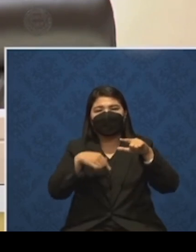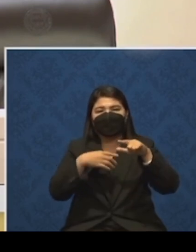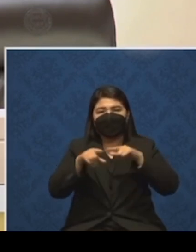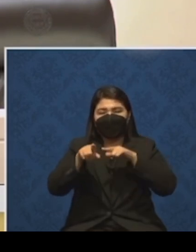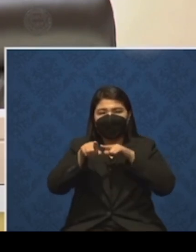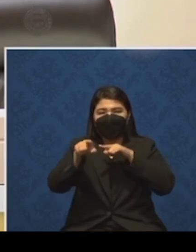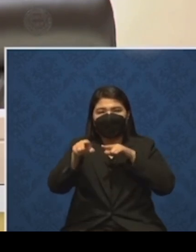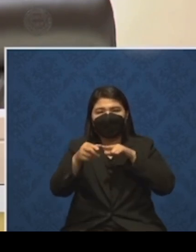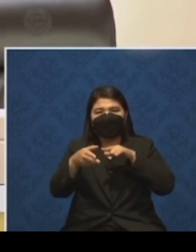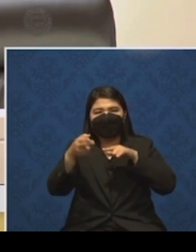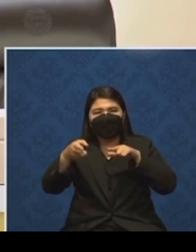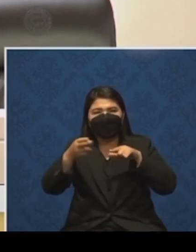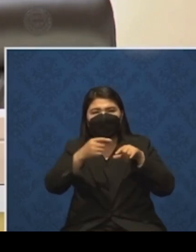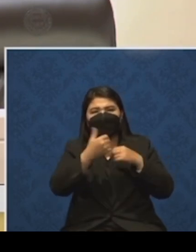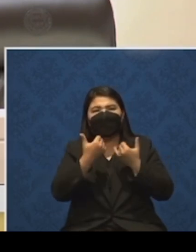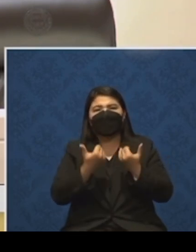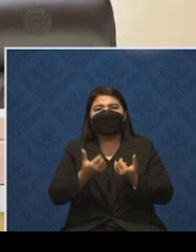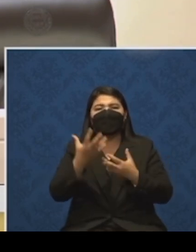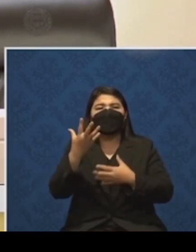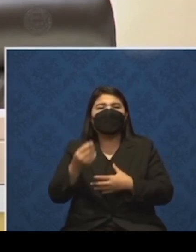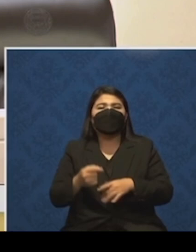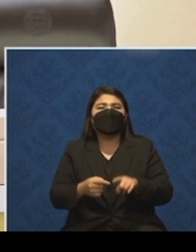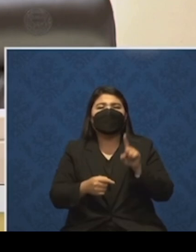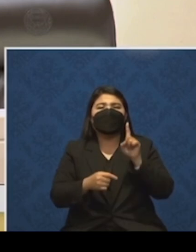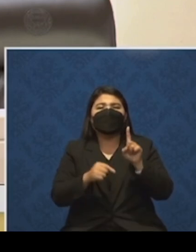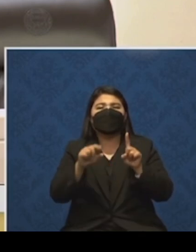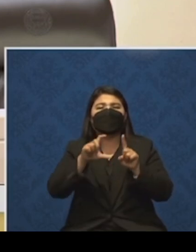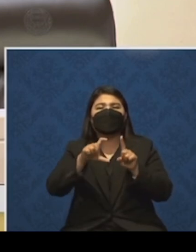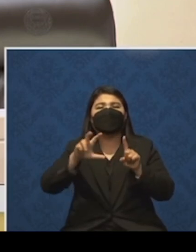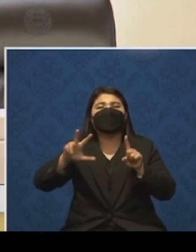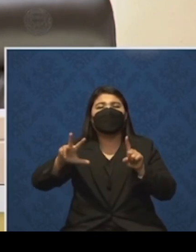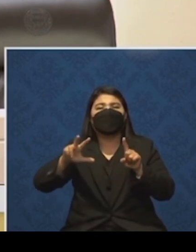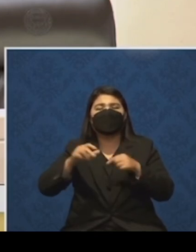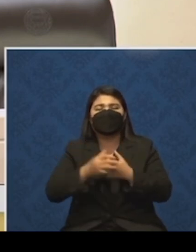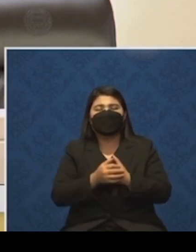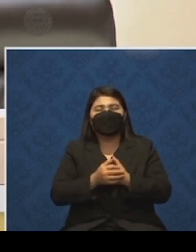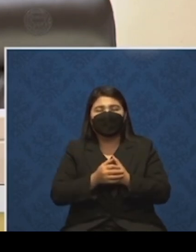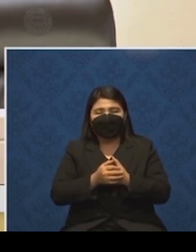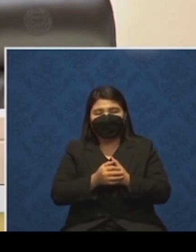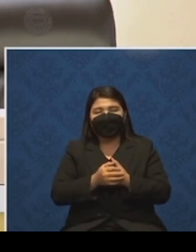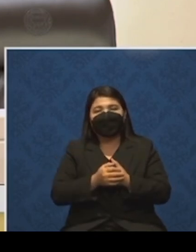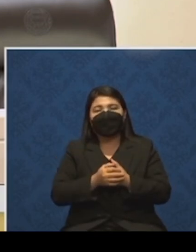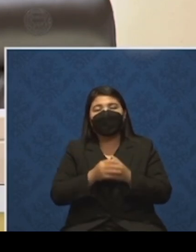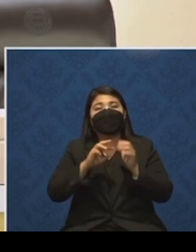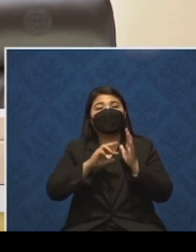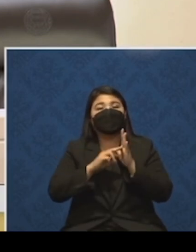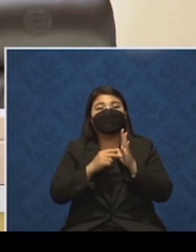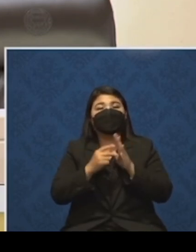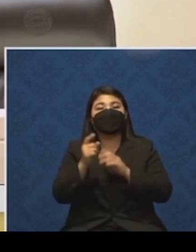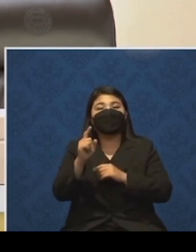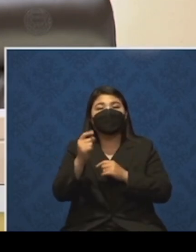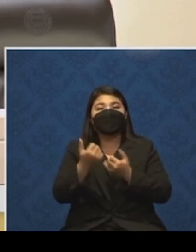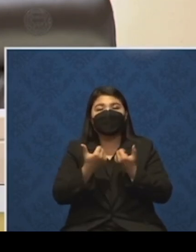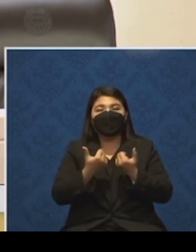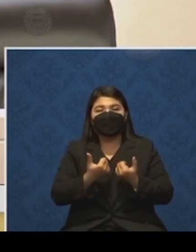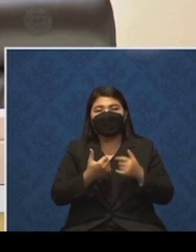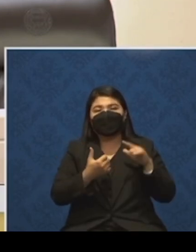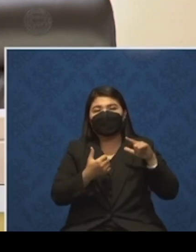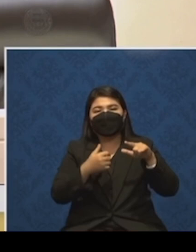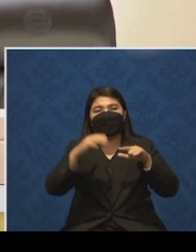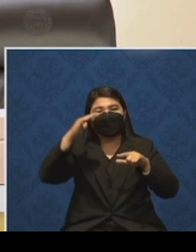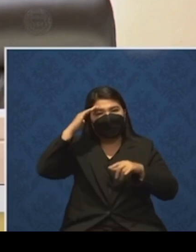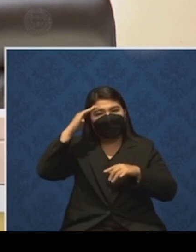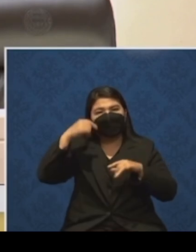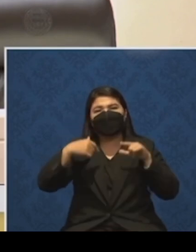เหลืออยู่ประมาณ1ใน3ของอัตรานั่นหมายความว่ากองทัพอากาศเองหรือประเทศใดเองก็จะต้องมีความเสี่